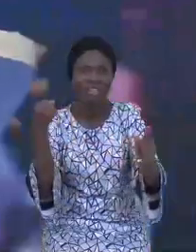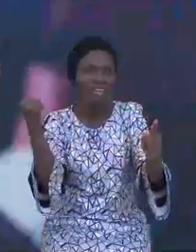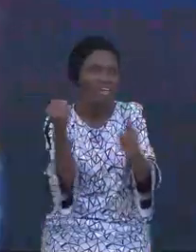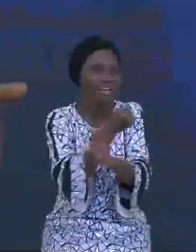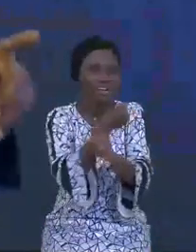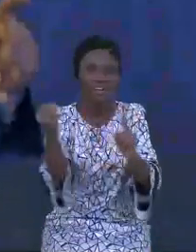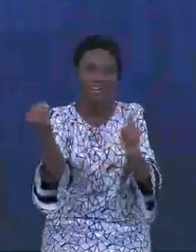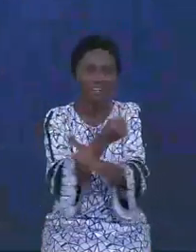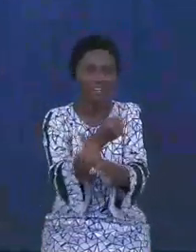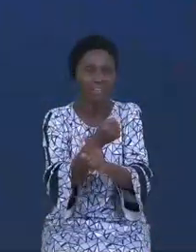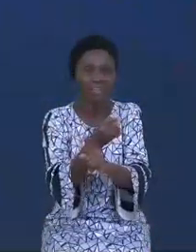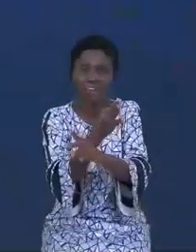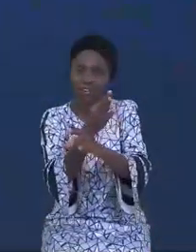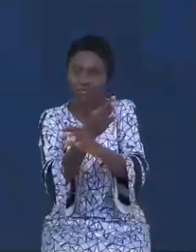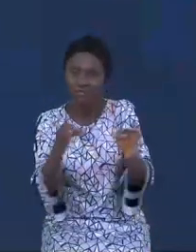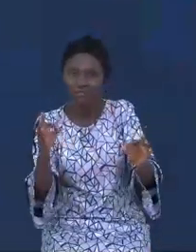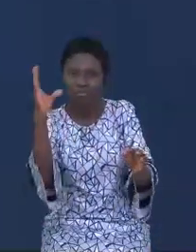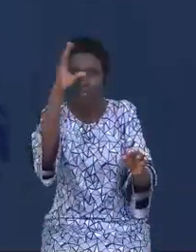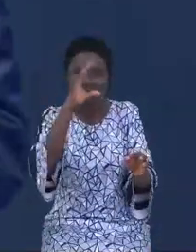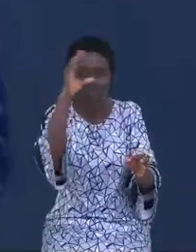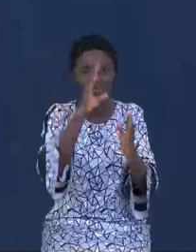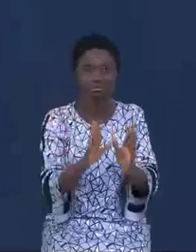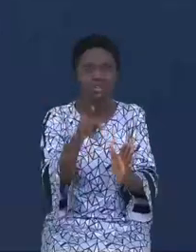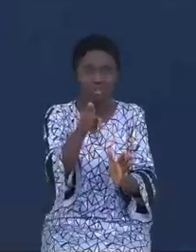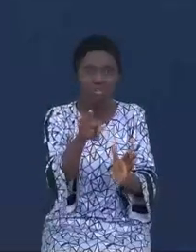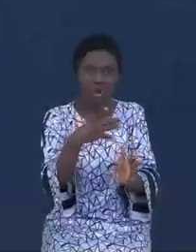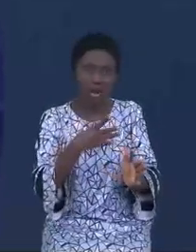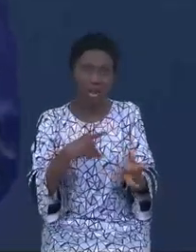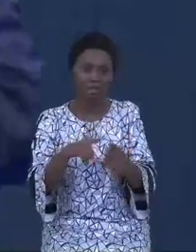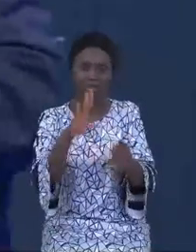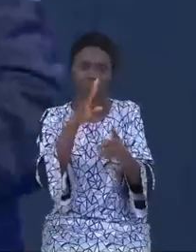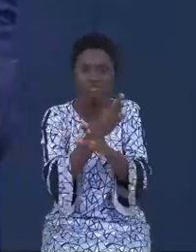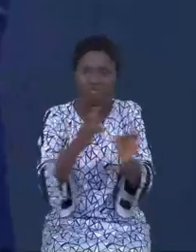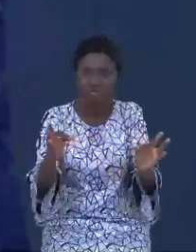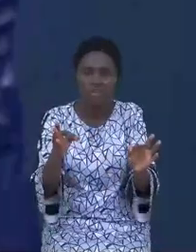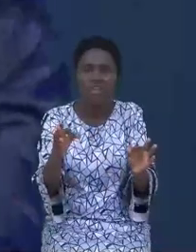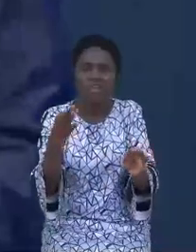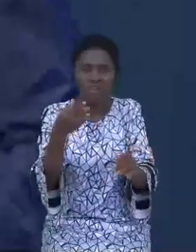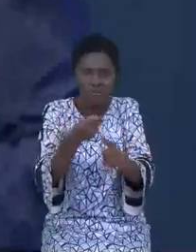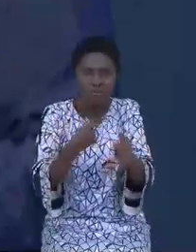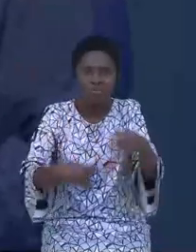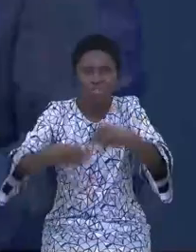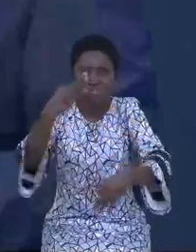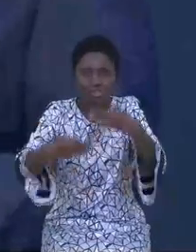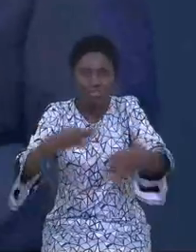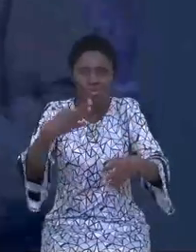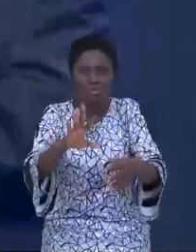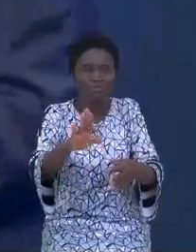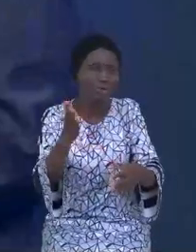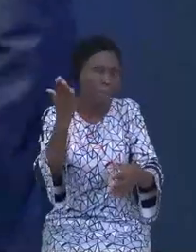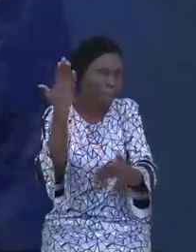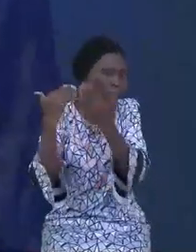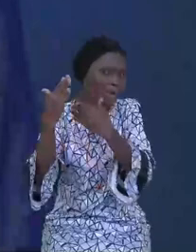la liberté, vous voulez être affranchis du jugement de vos péchés passés. Vous voulez être libérés du